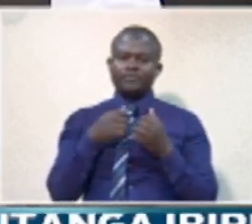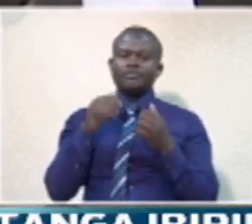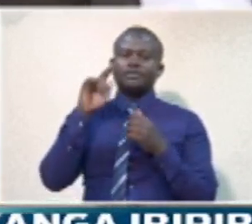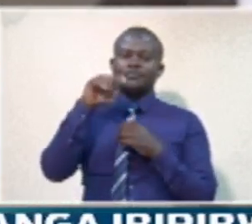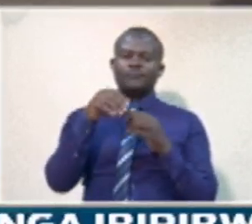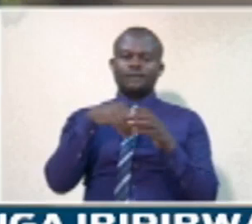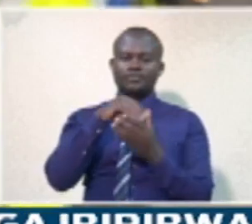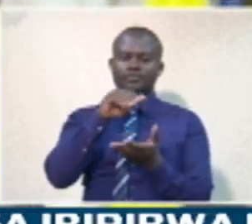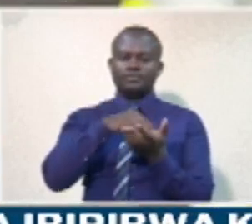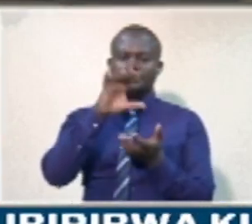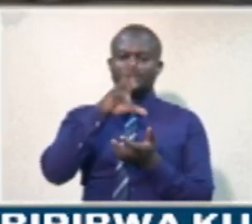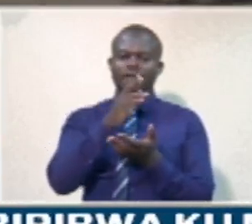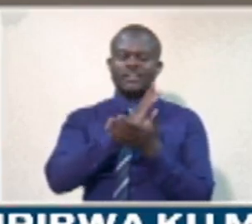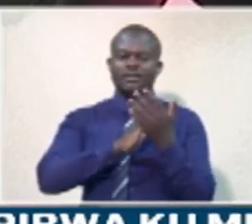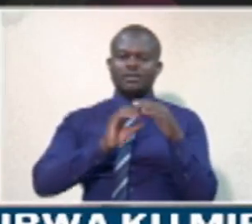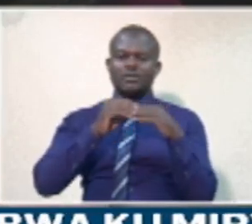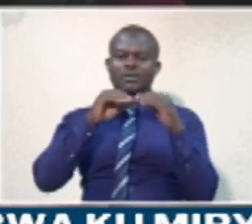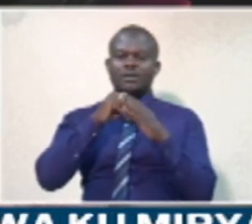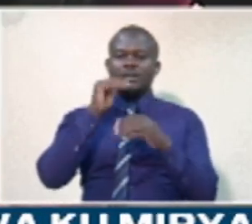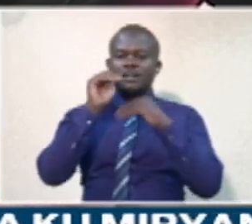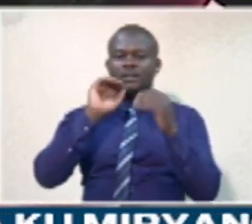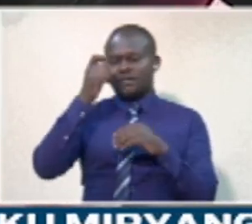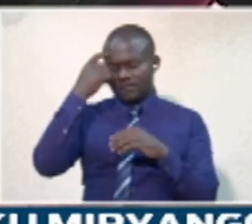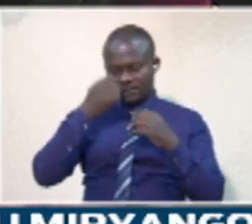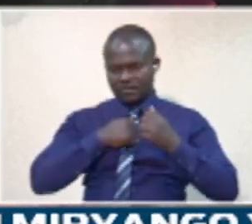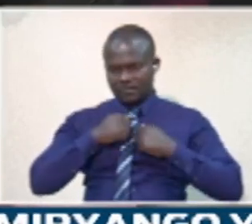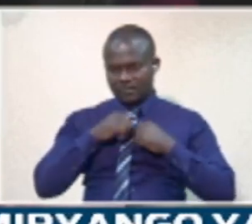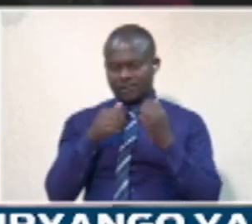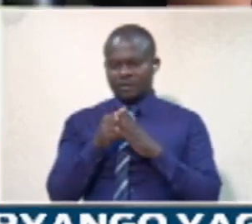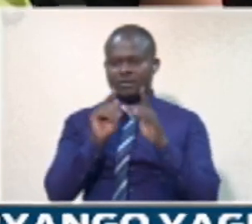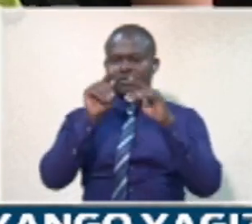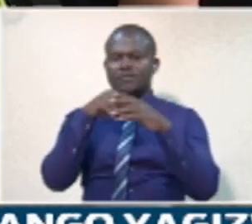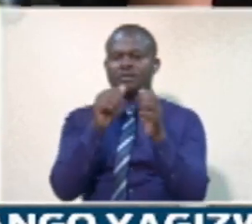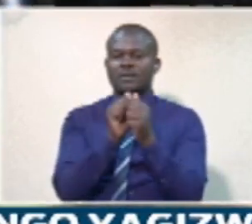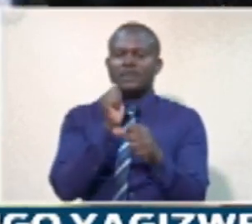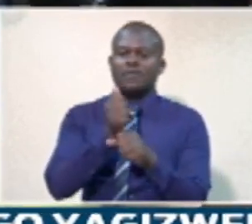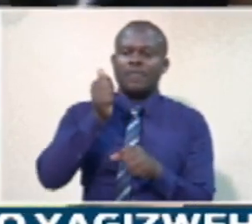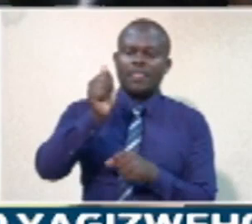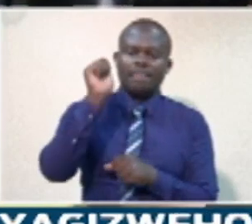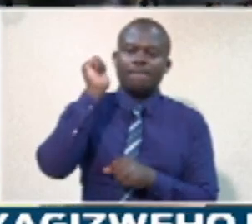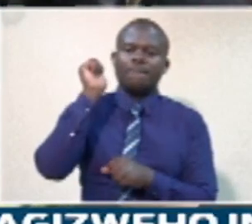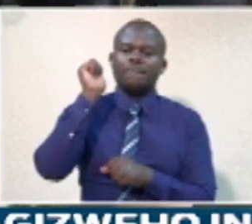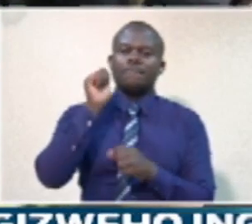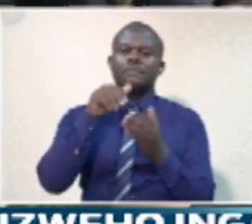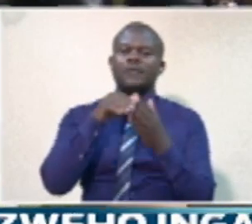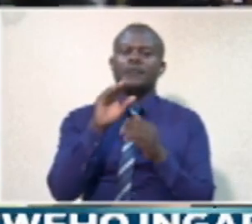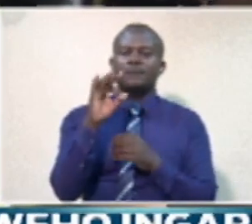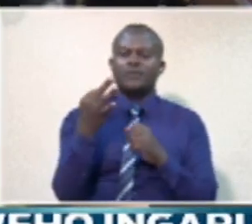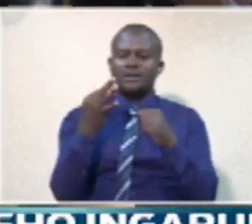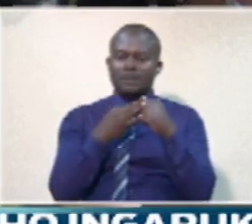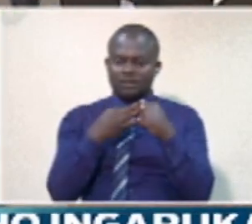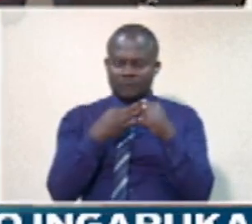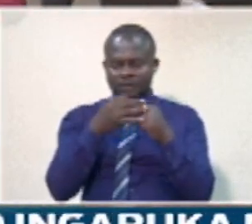muri Centrafrica bamwe mu bakuriye inzego za Leta y'u Rwanda barujyanyemo n'abikorera bo mu Rwanda bagera kuri